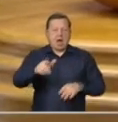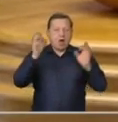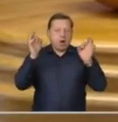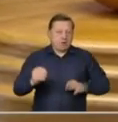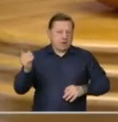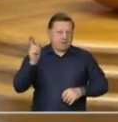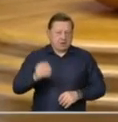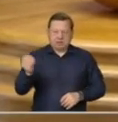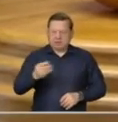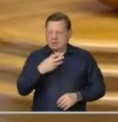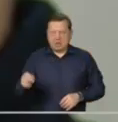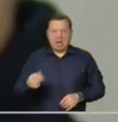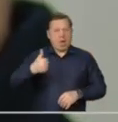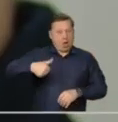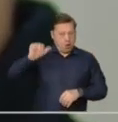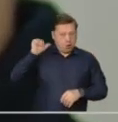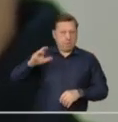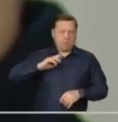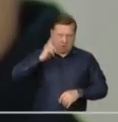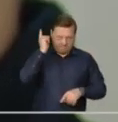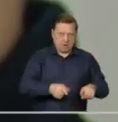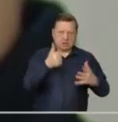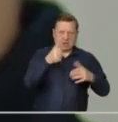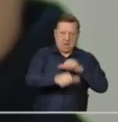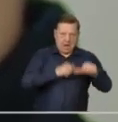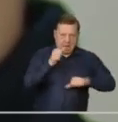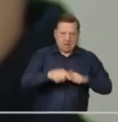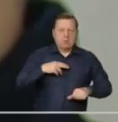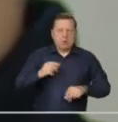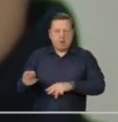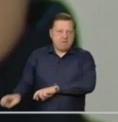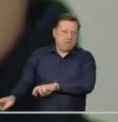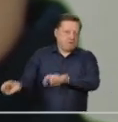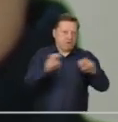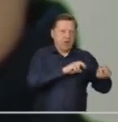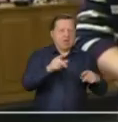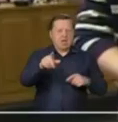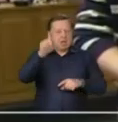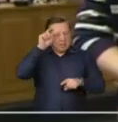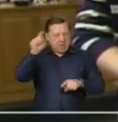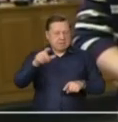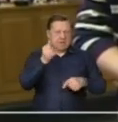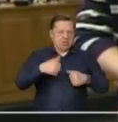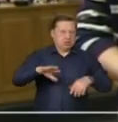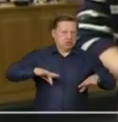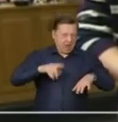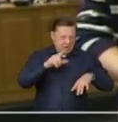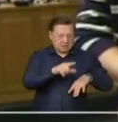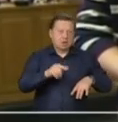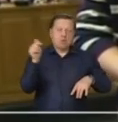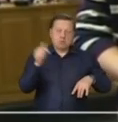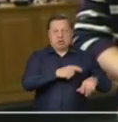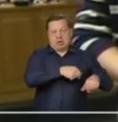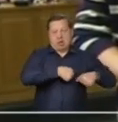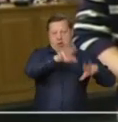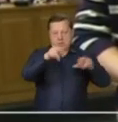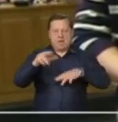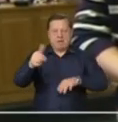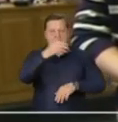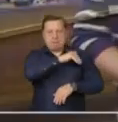Rok temu Arkadiusz E. został skazany na 6 lat więzienia za wyłudzenia pieniędzy od obywateli Niemiec i Szwajcarii. Im także ma oddać ukradzione